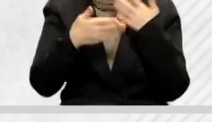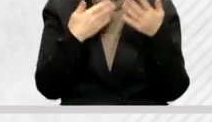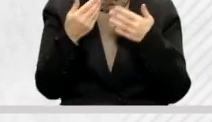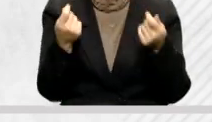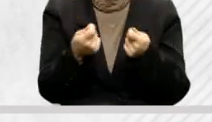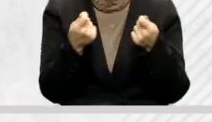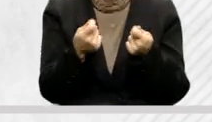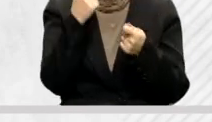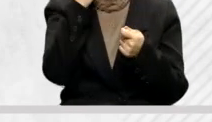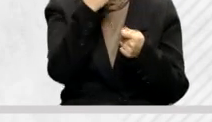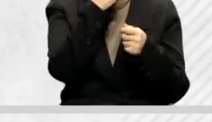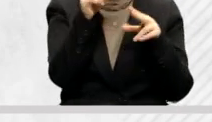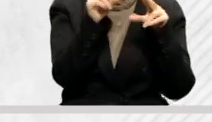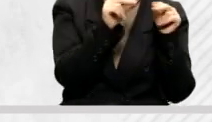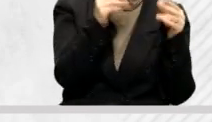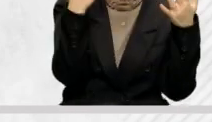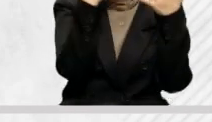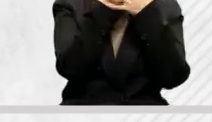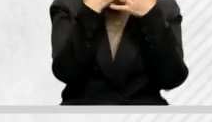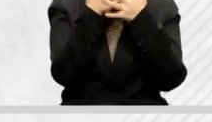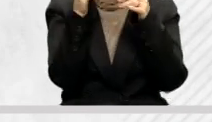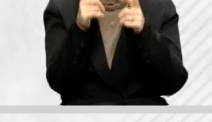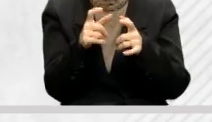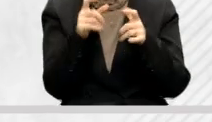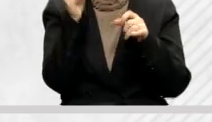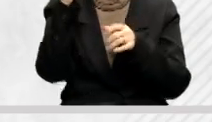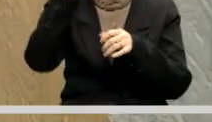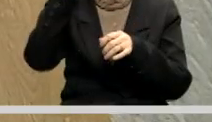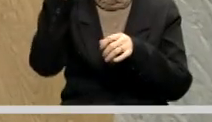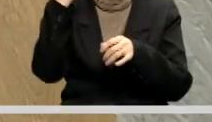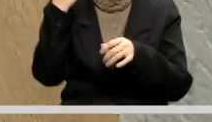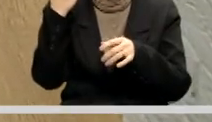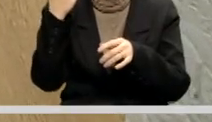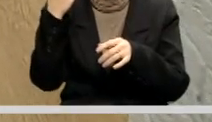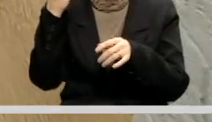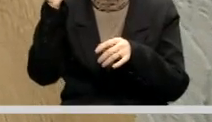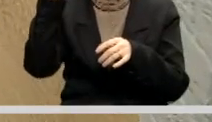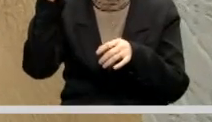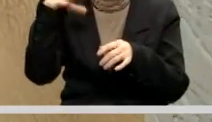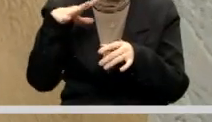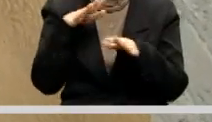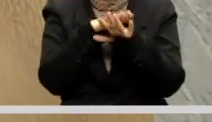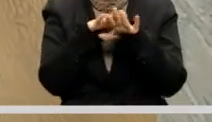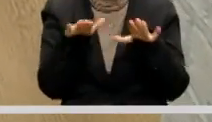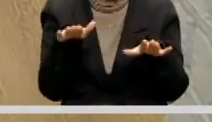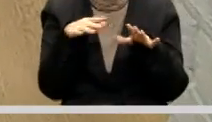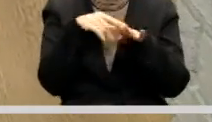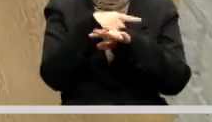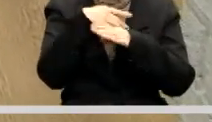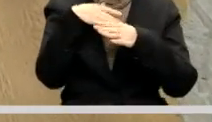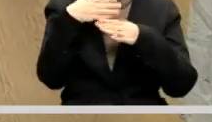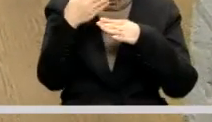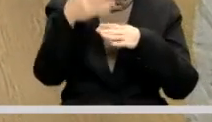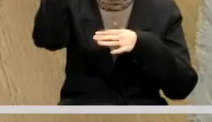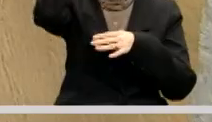Gözler kapanıyor. Yani karanlık ortamda ışık ortadan kaybolduğunda beynimizin bir bölgesine